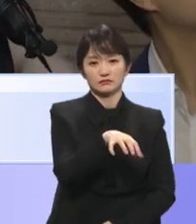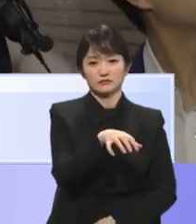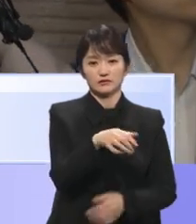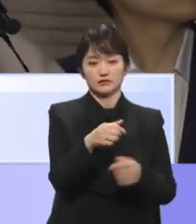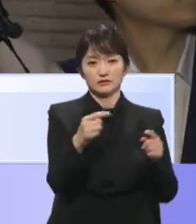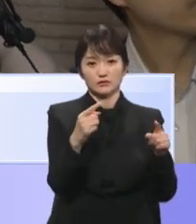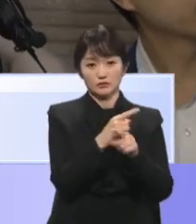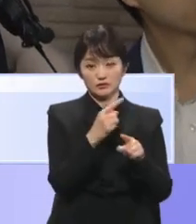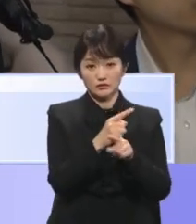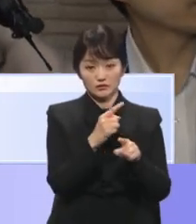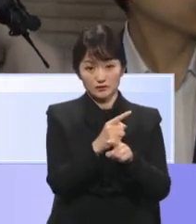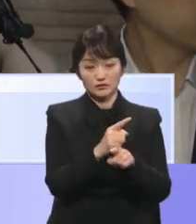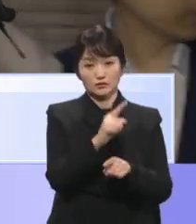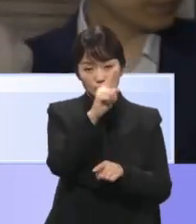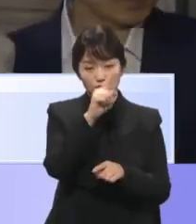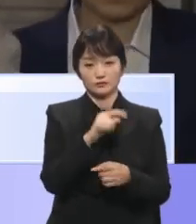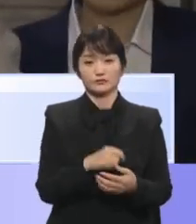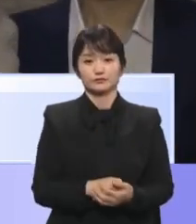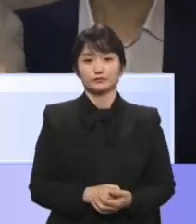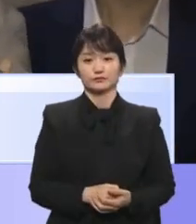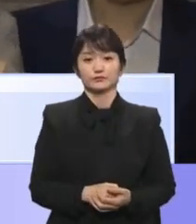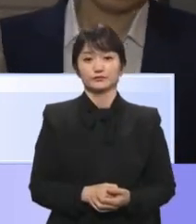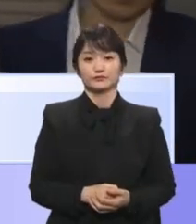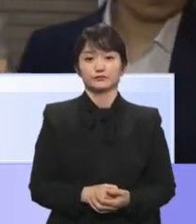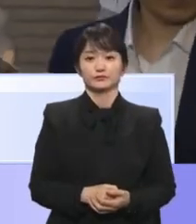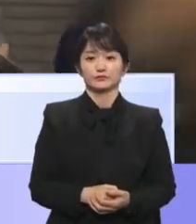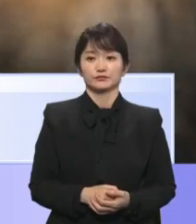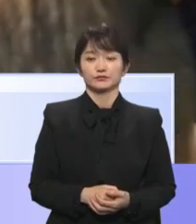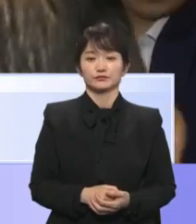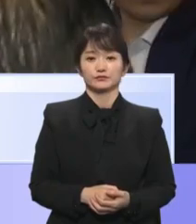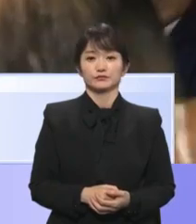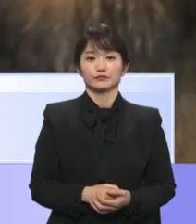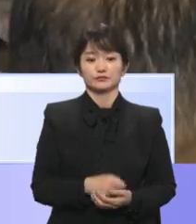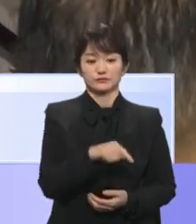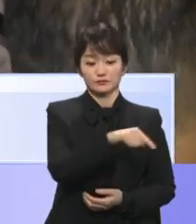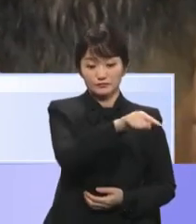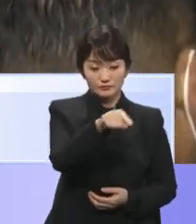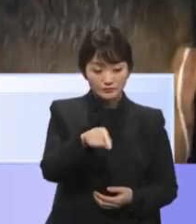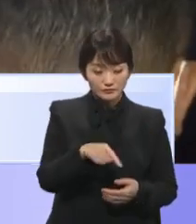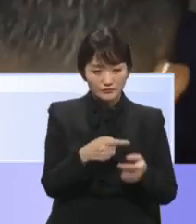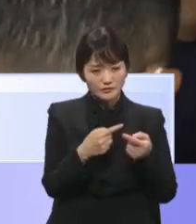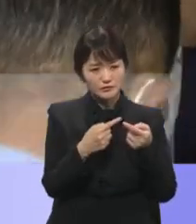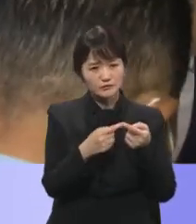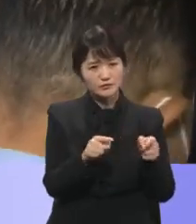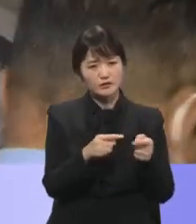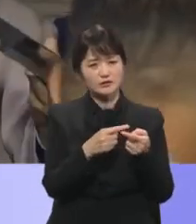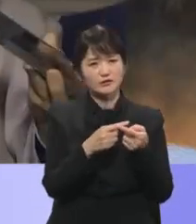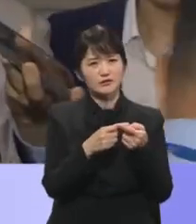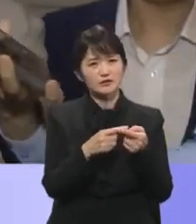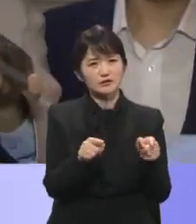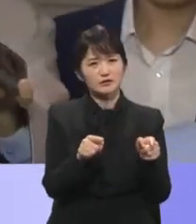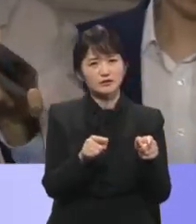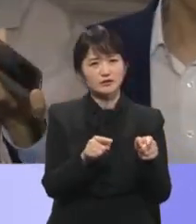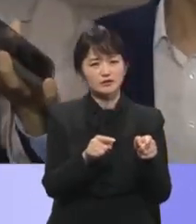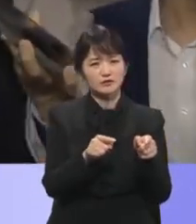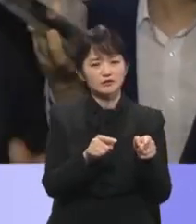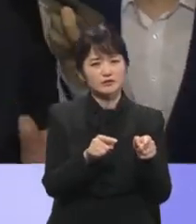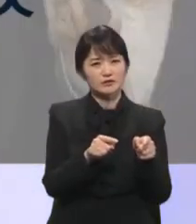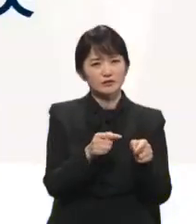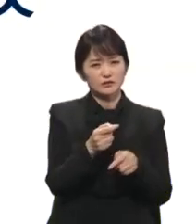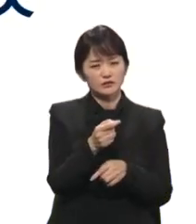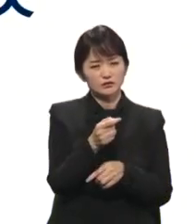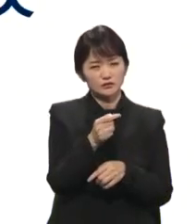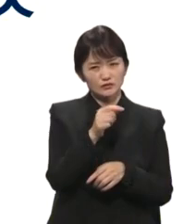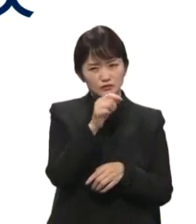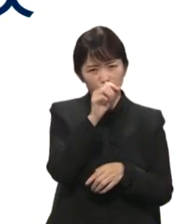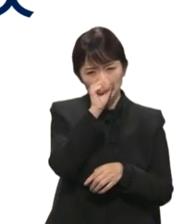삼선 지역구 이동 얘기가 나오는 건데 그런 문제는 이분들 대한 평가가 박하고 상당히 국민들의 지탄이 있는 건 맞습니다만 이분들